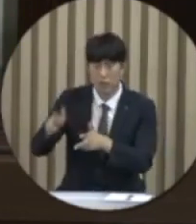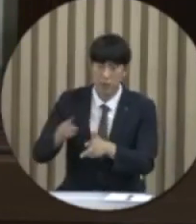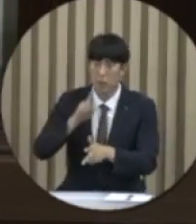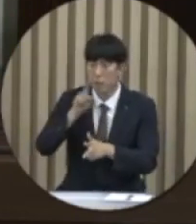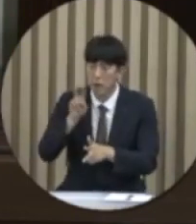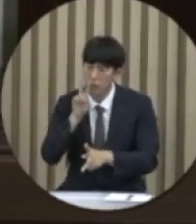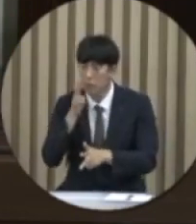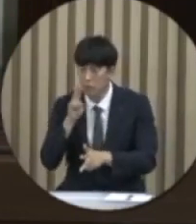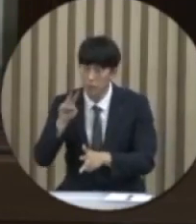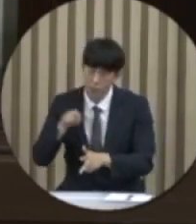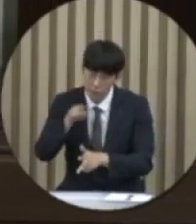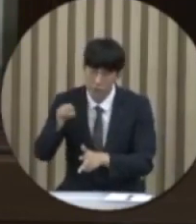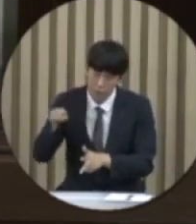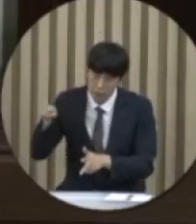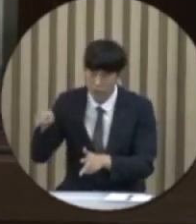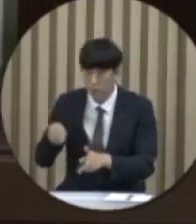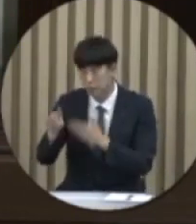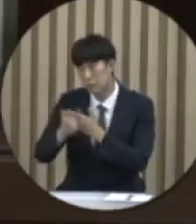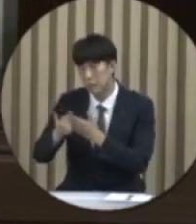느낌이 들었습니다.